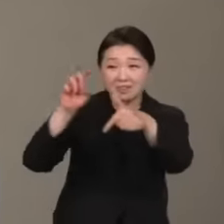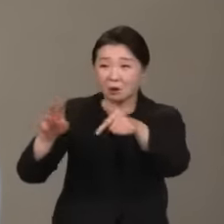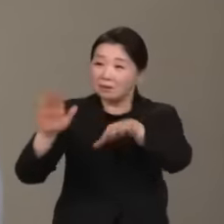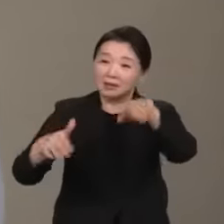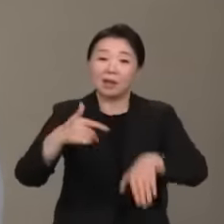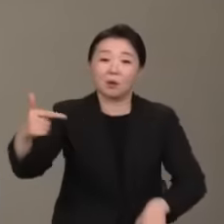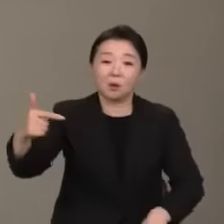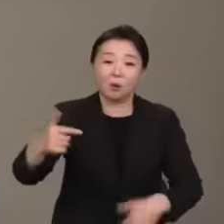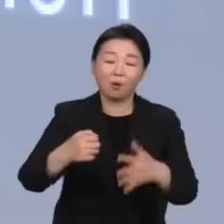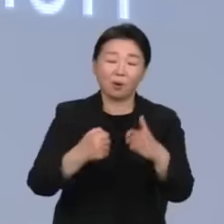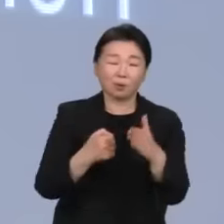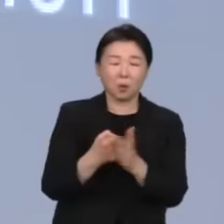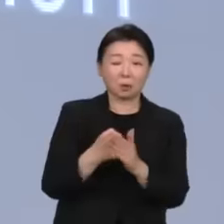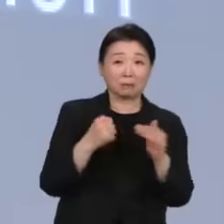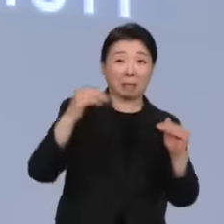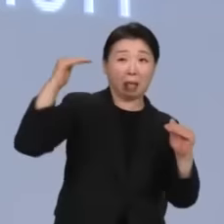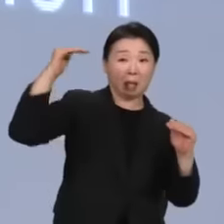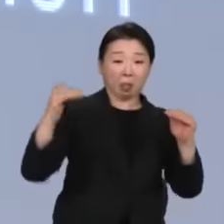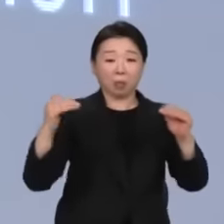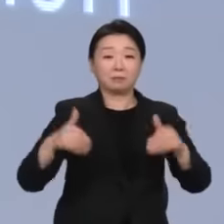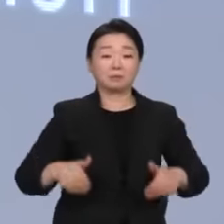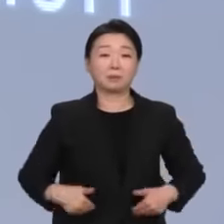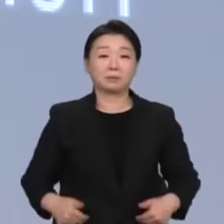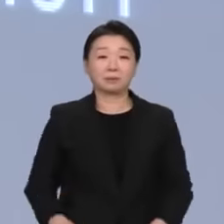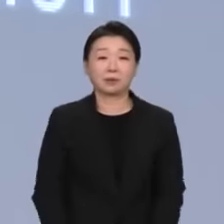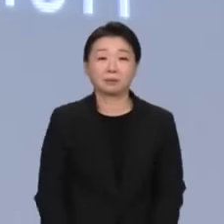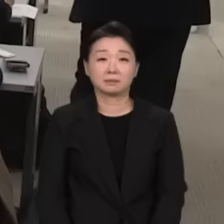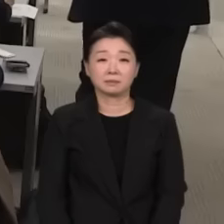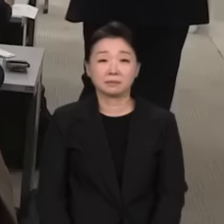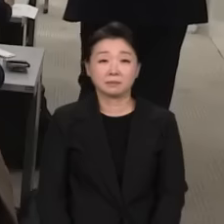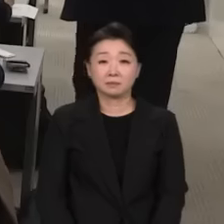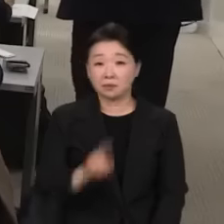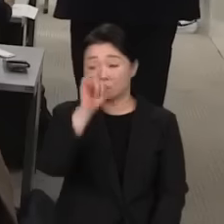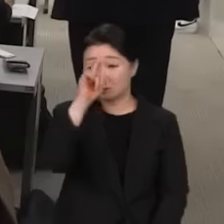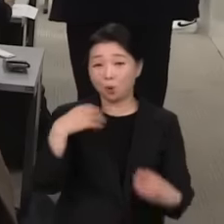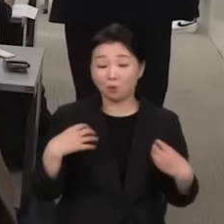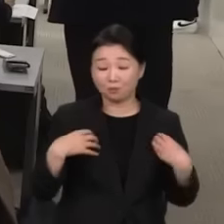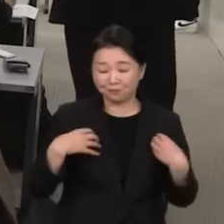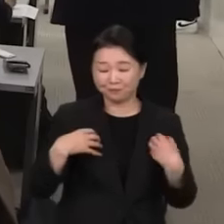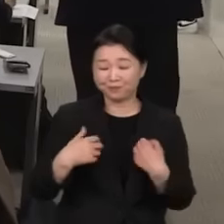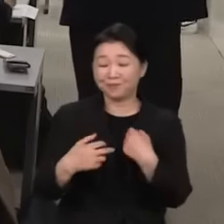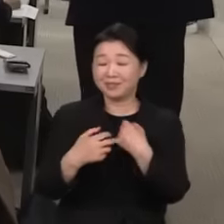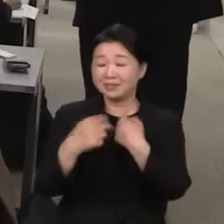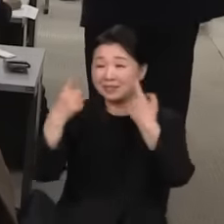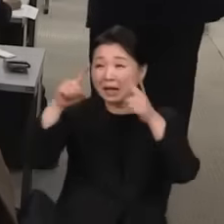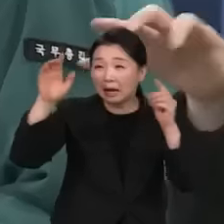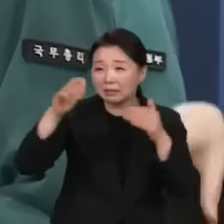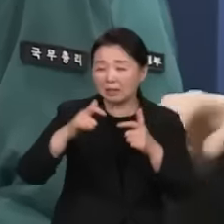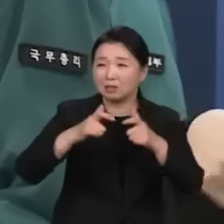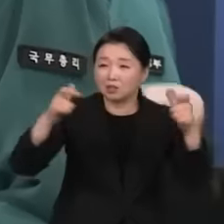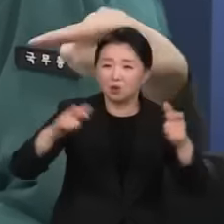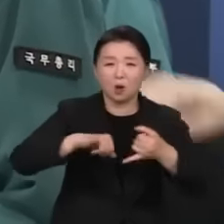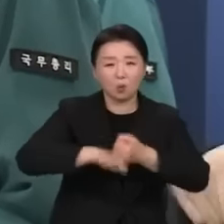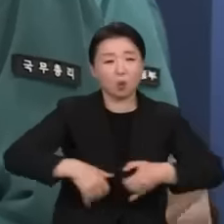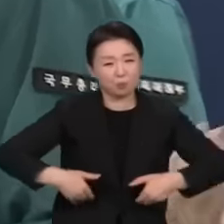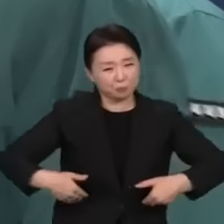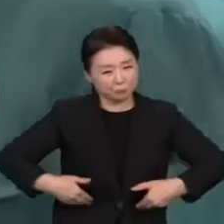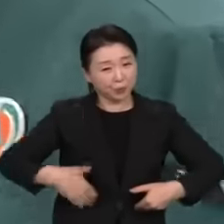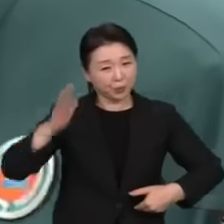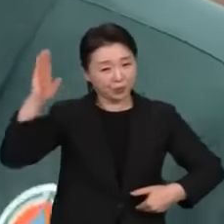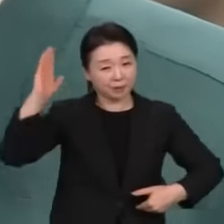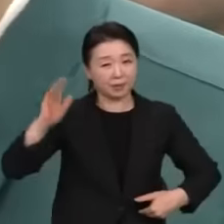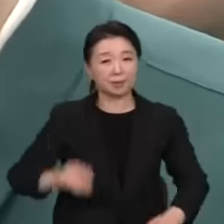난다며 과도한 편차를 줄이겠다고 했습니다. 그러면서 정부는 의대 증원의 불가피성을 다시 한번